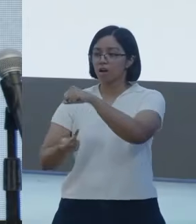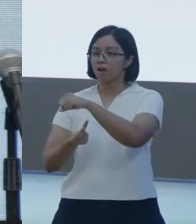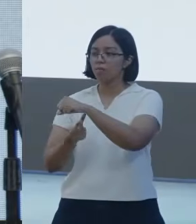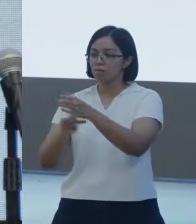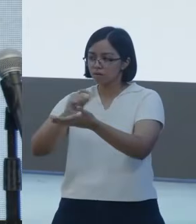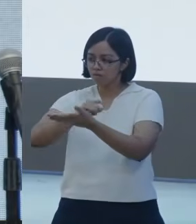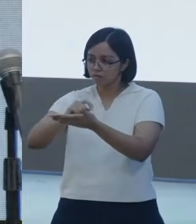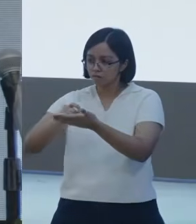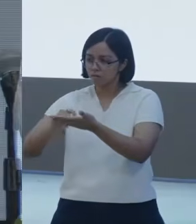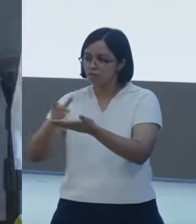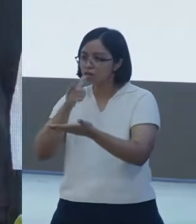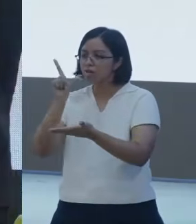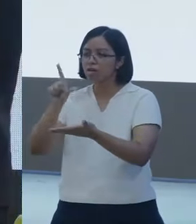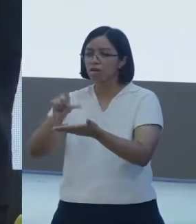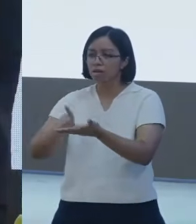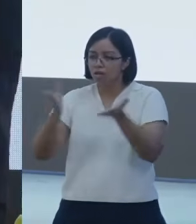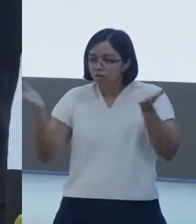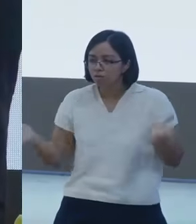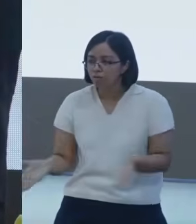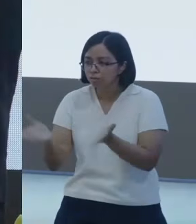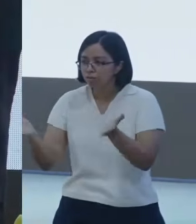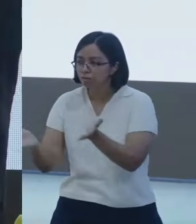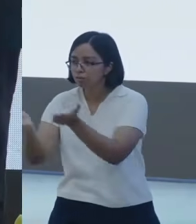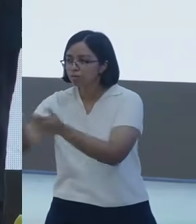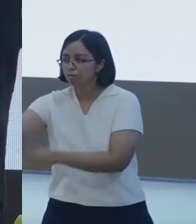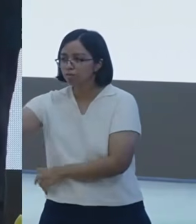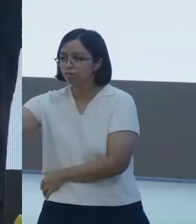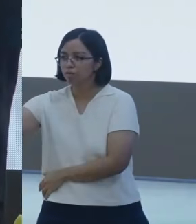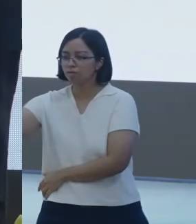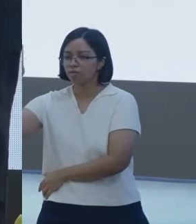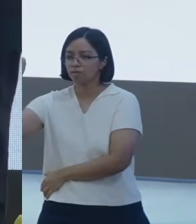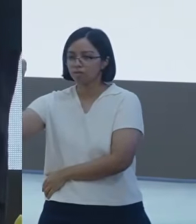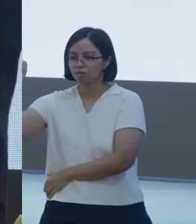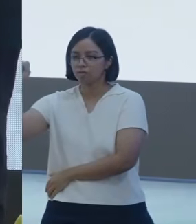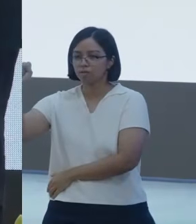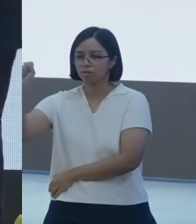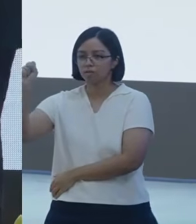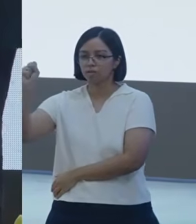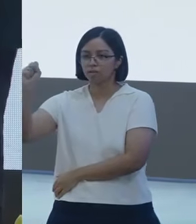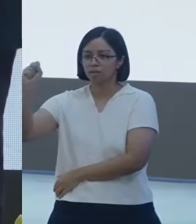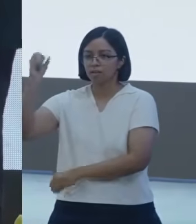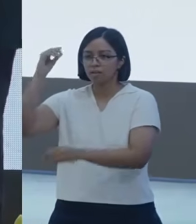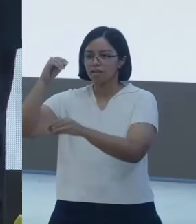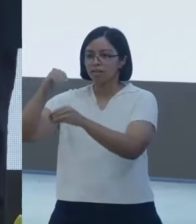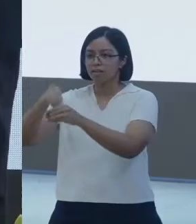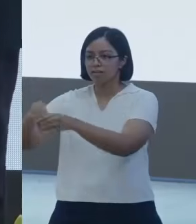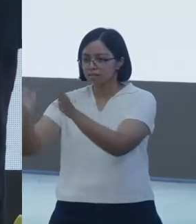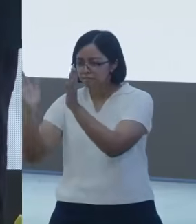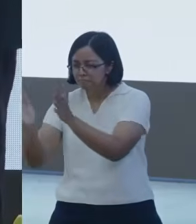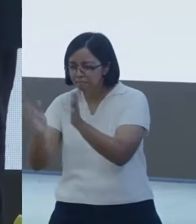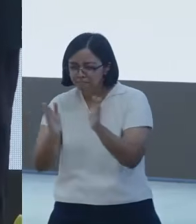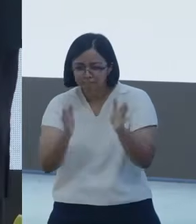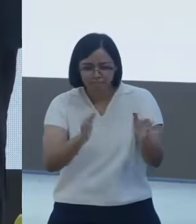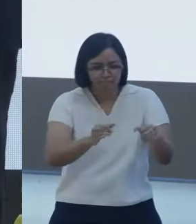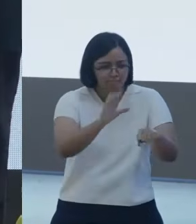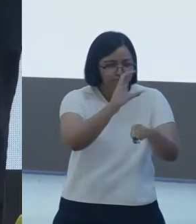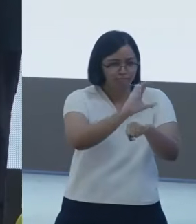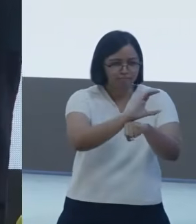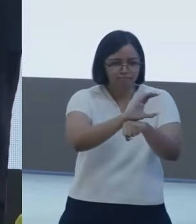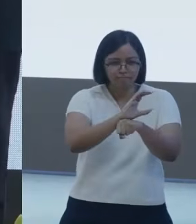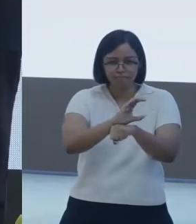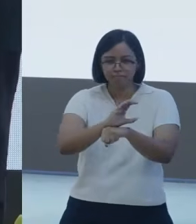ito upang hikayatin si Titus sa kanyang pagsasaayos ng mga iglesia sa